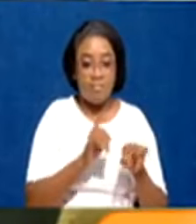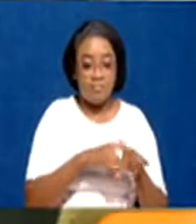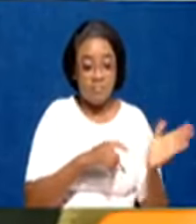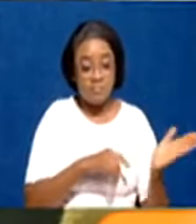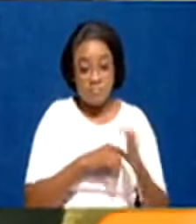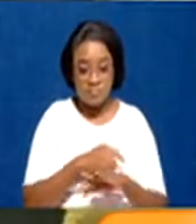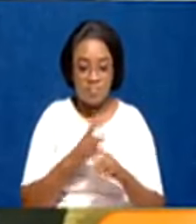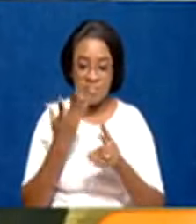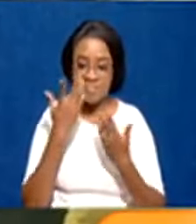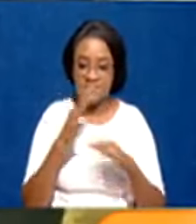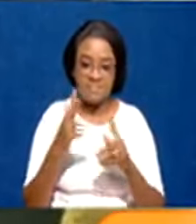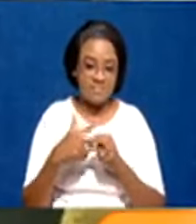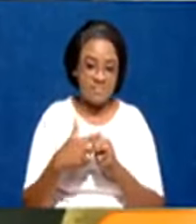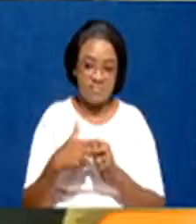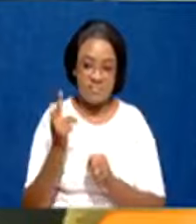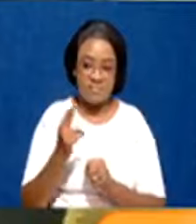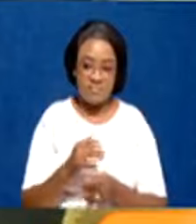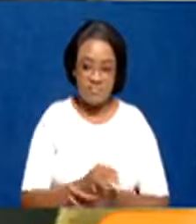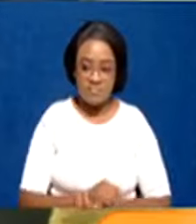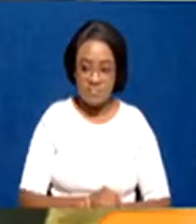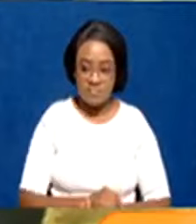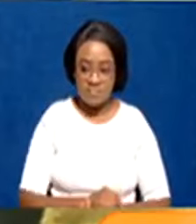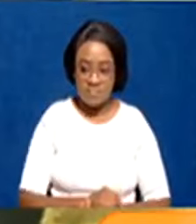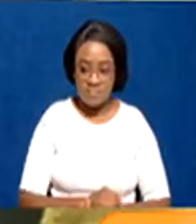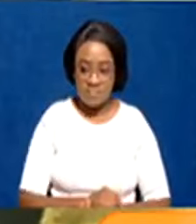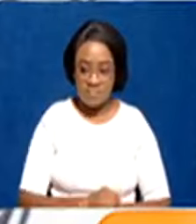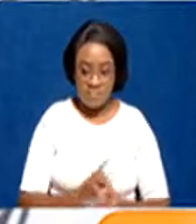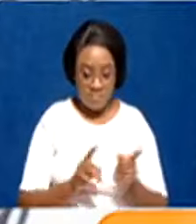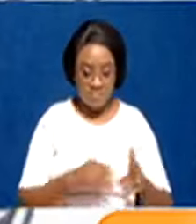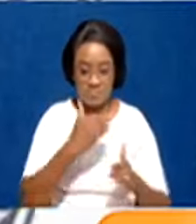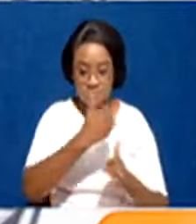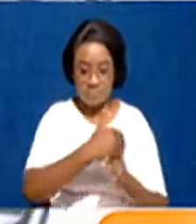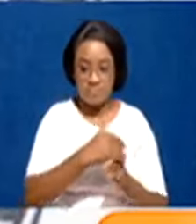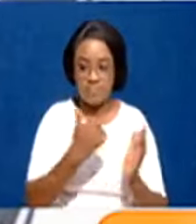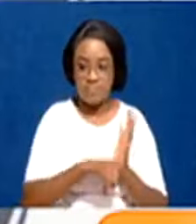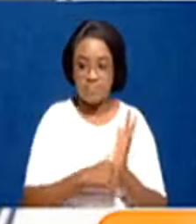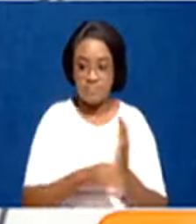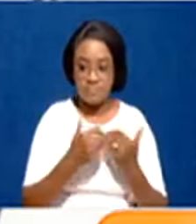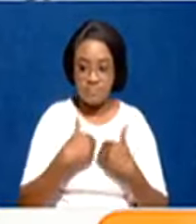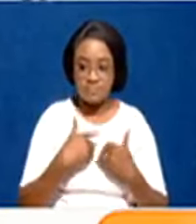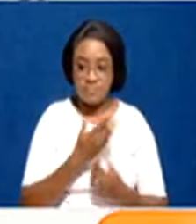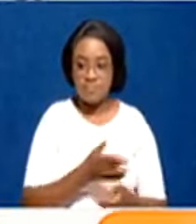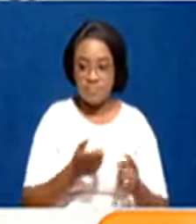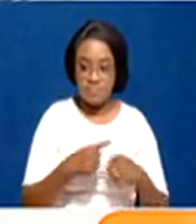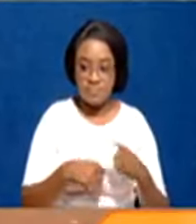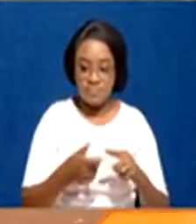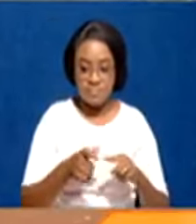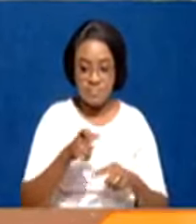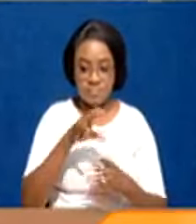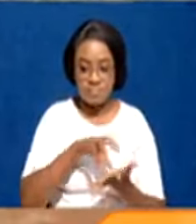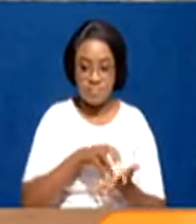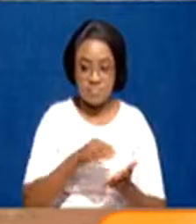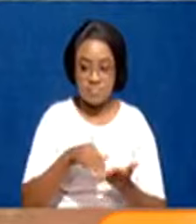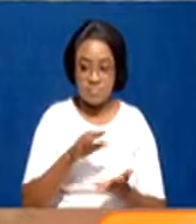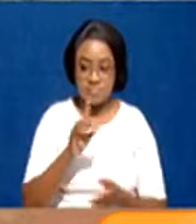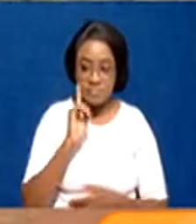and sometimes beyond our control. So the border also contributes to increasing prevalence of FGM in this county. Jilo